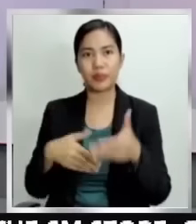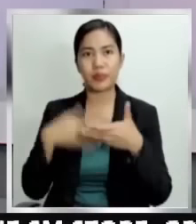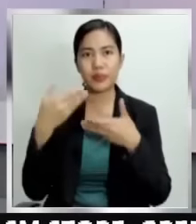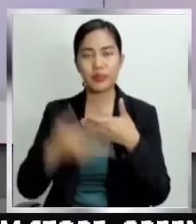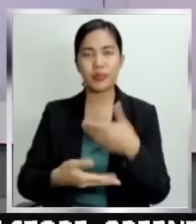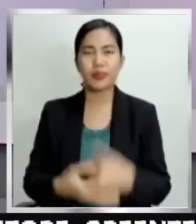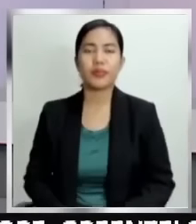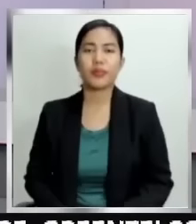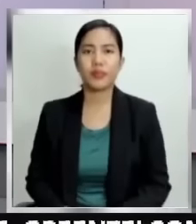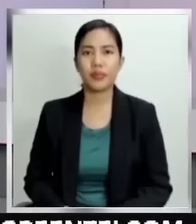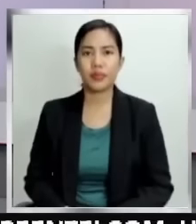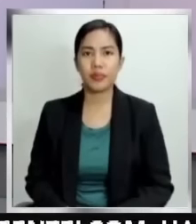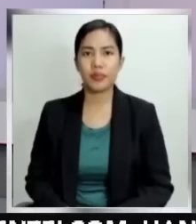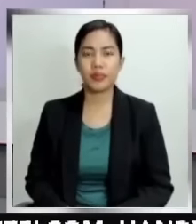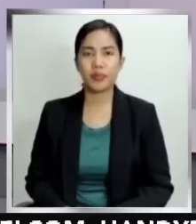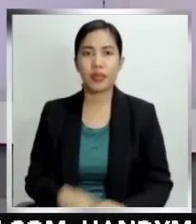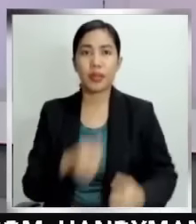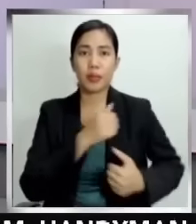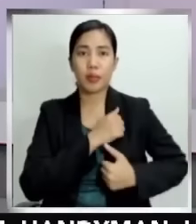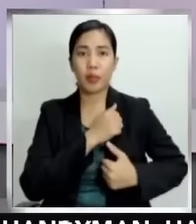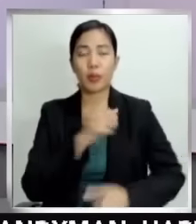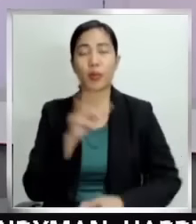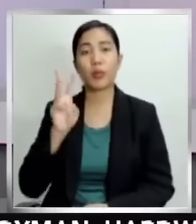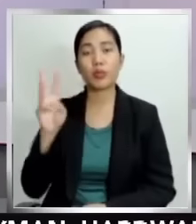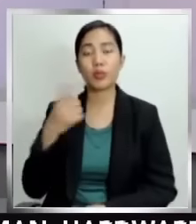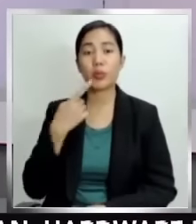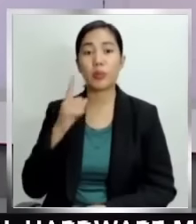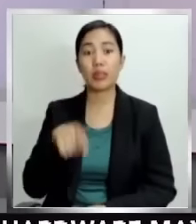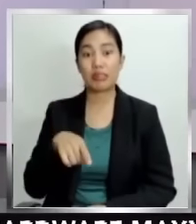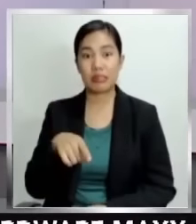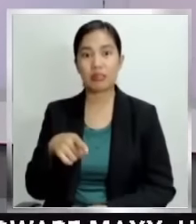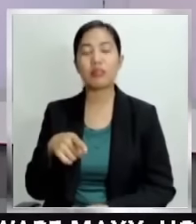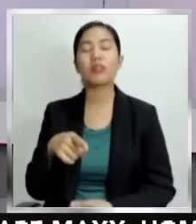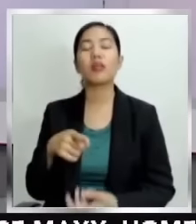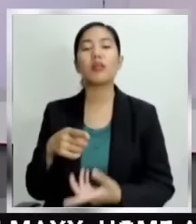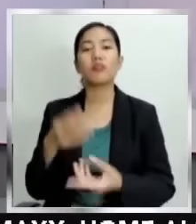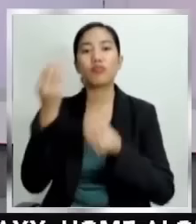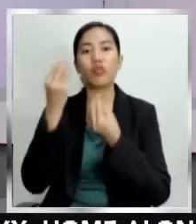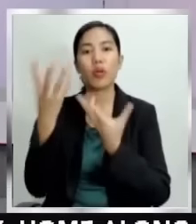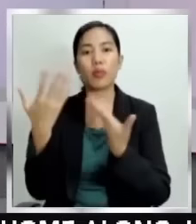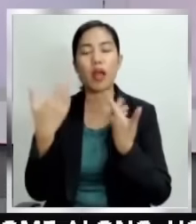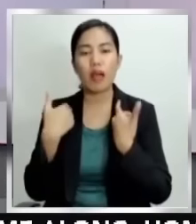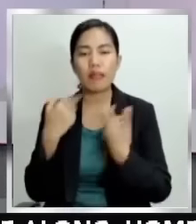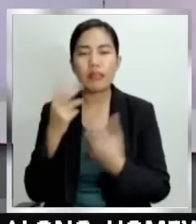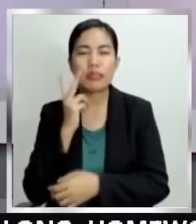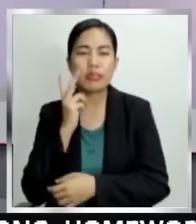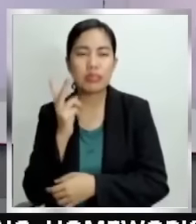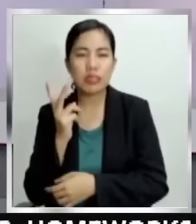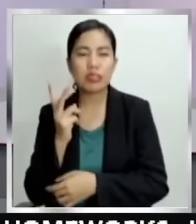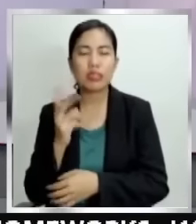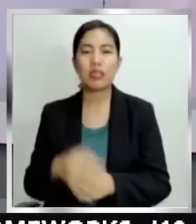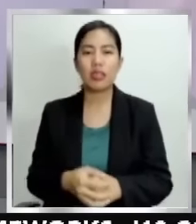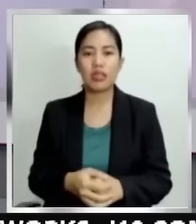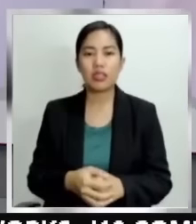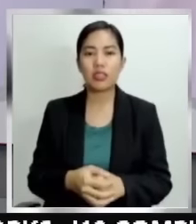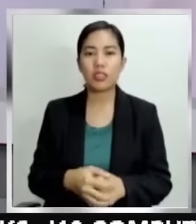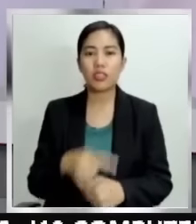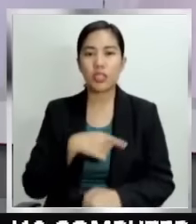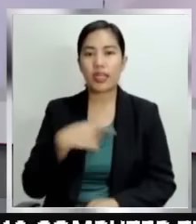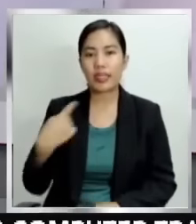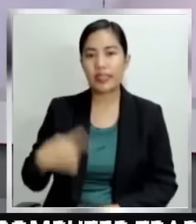Ikinaalaman ng AFP Western Command ang namataan nilang kumpulan o swarming na naman ng Chinese fishing